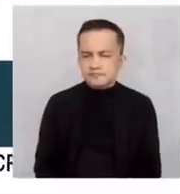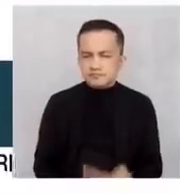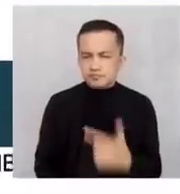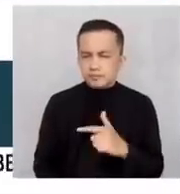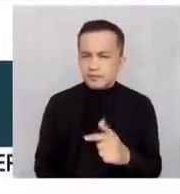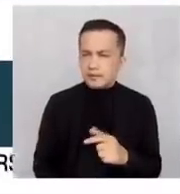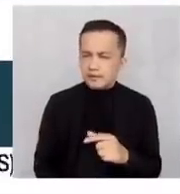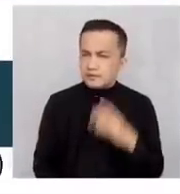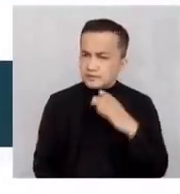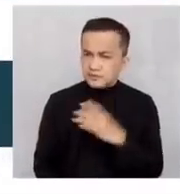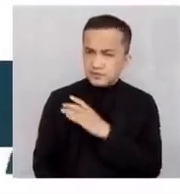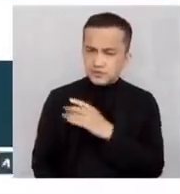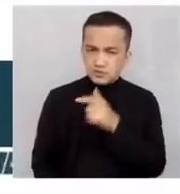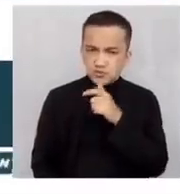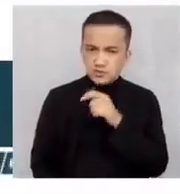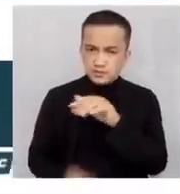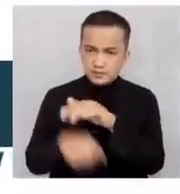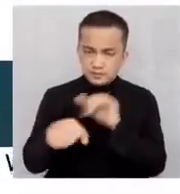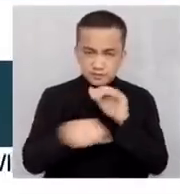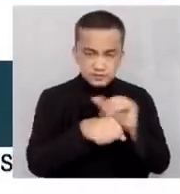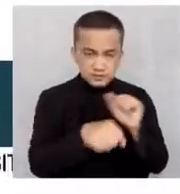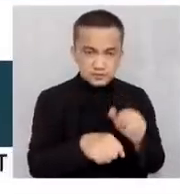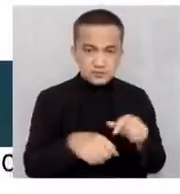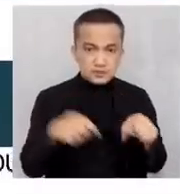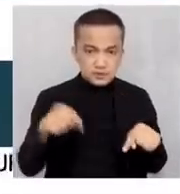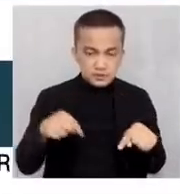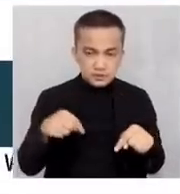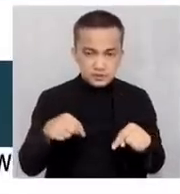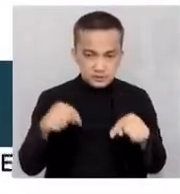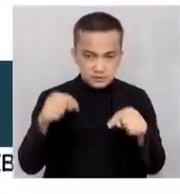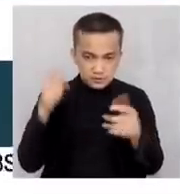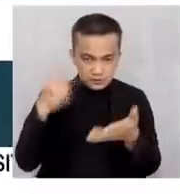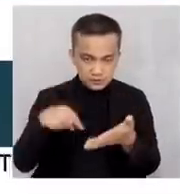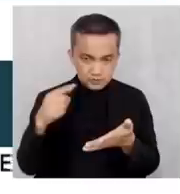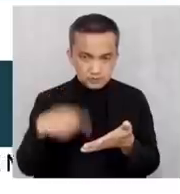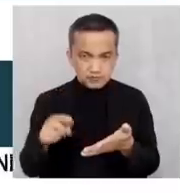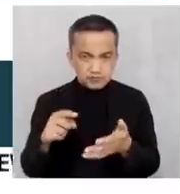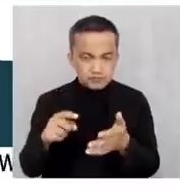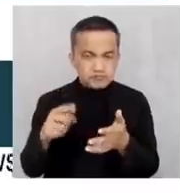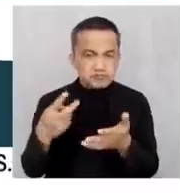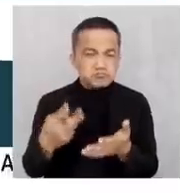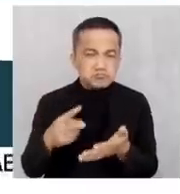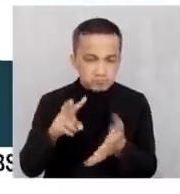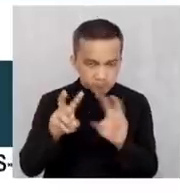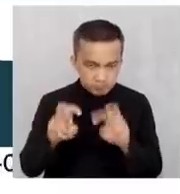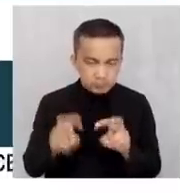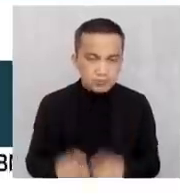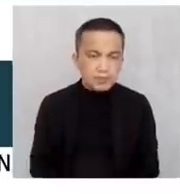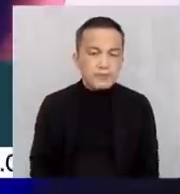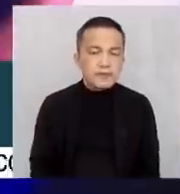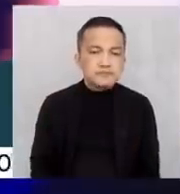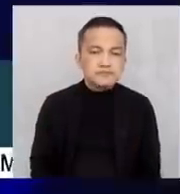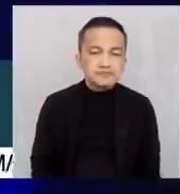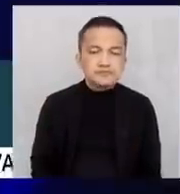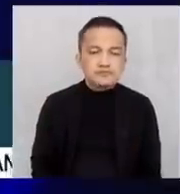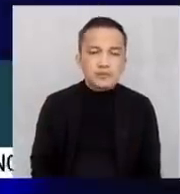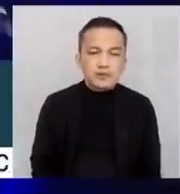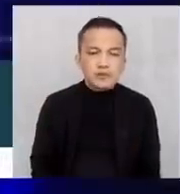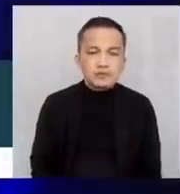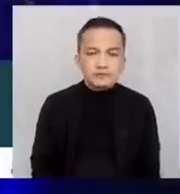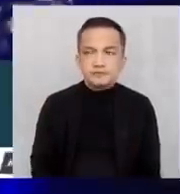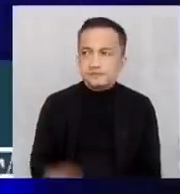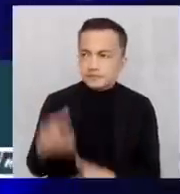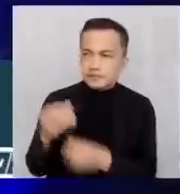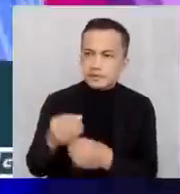sino po ba ang ipapatawag nyo pa dito sa investigation na ito? Well, aside from DOT,